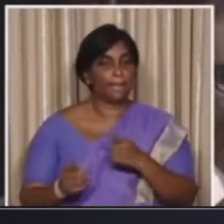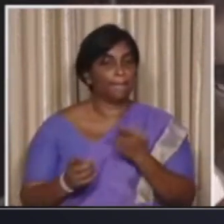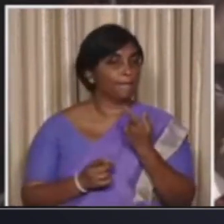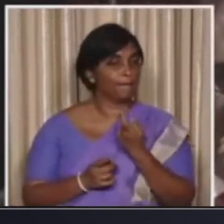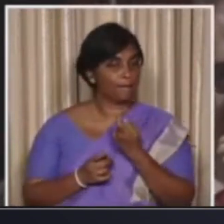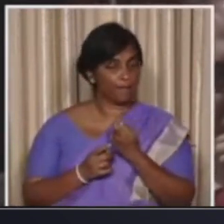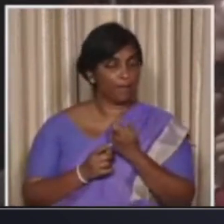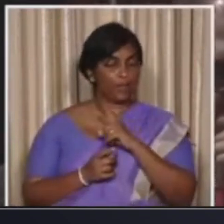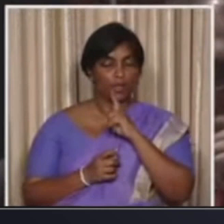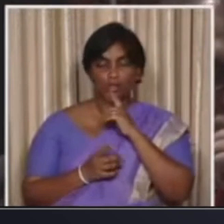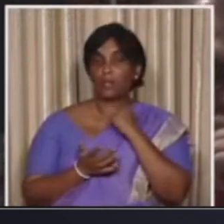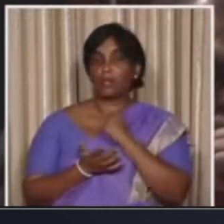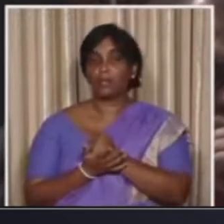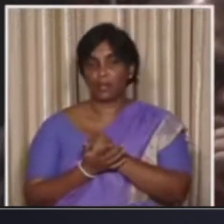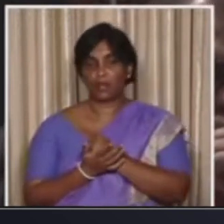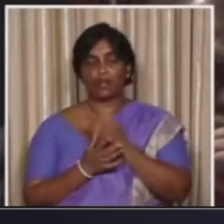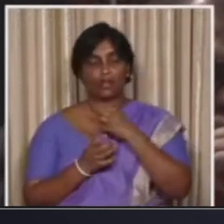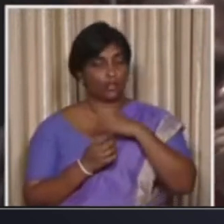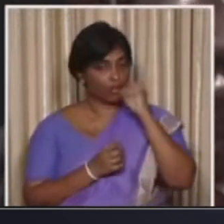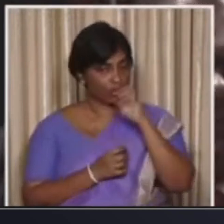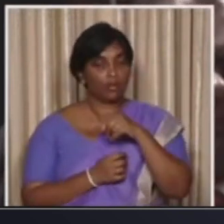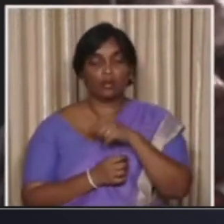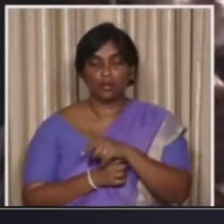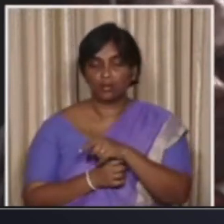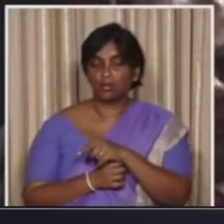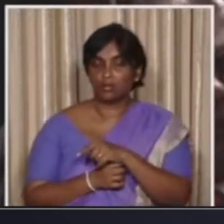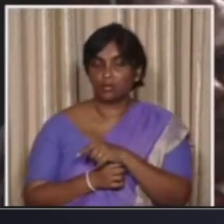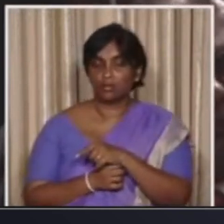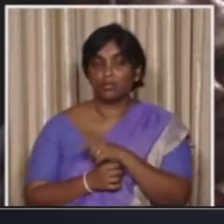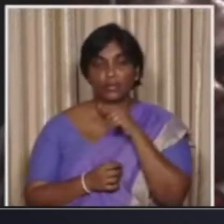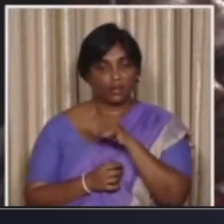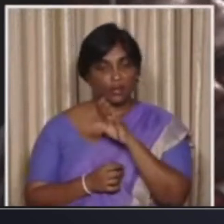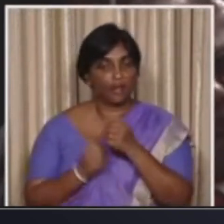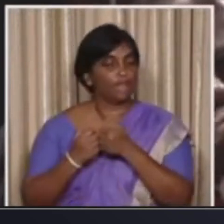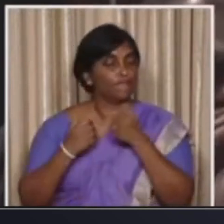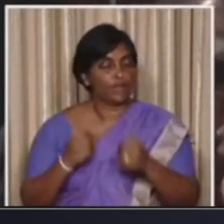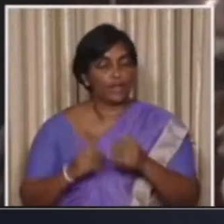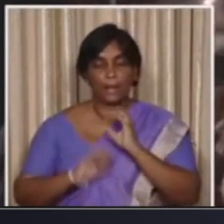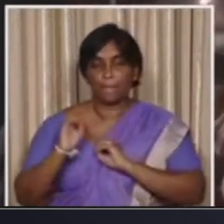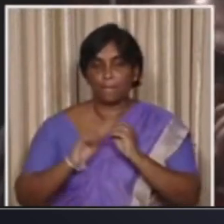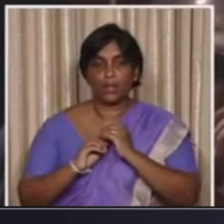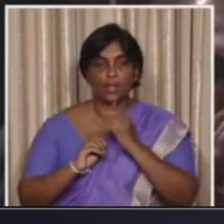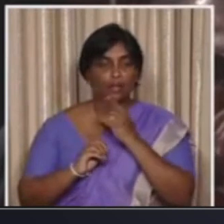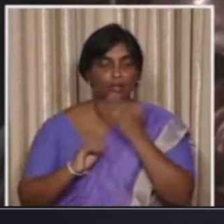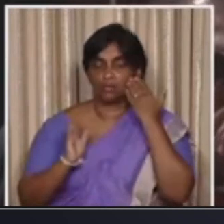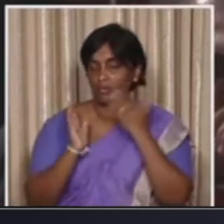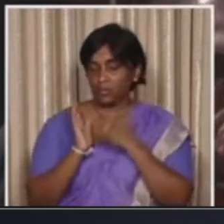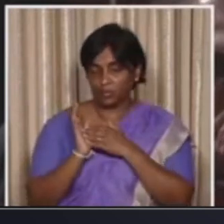ප්‍රාග්ධනය කියන එකට බැංකුවල සල්ලි දානවා නම් ඒකේ තිර වෙනම අනුපාතයක් බාසල් සම්මුතිය වලට